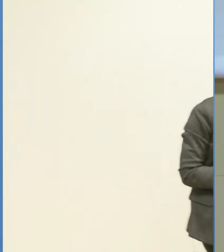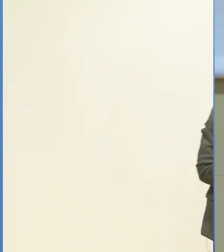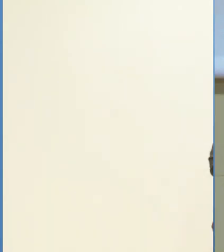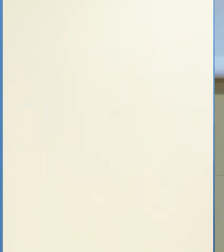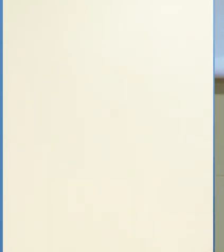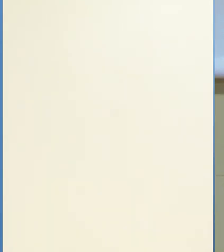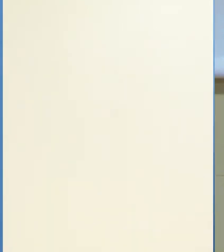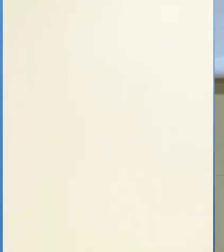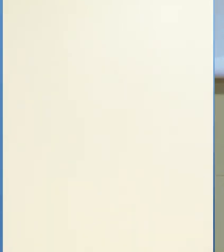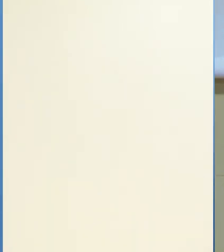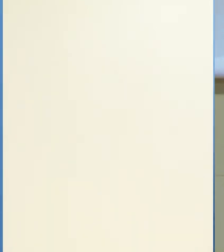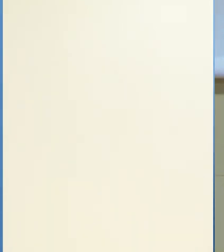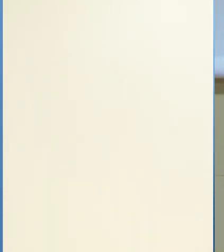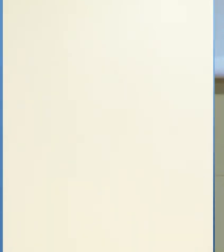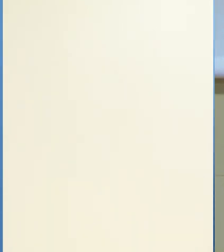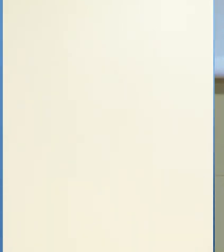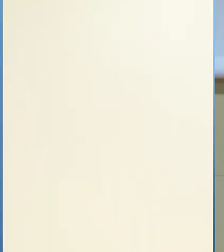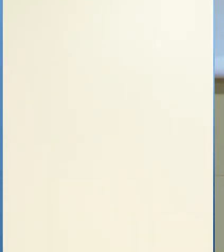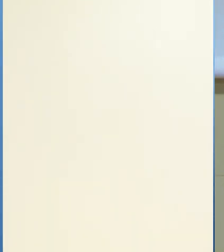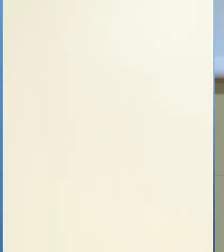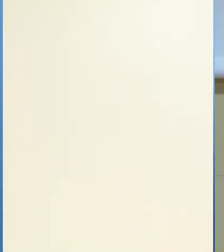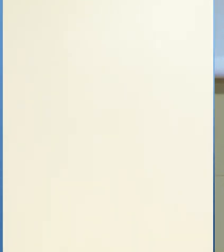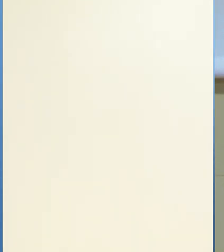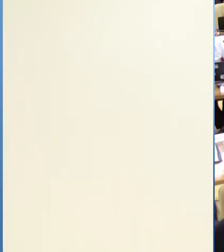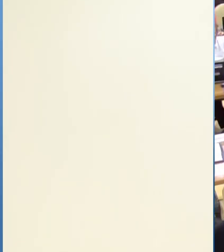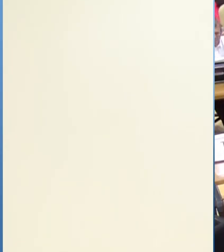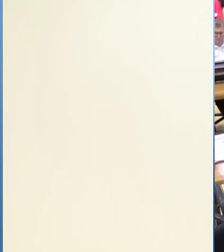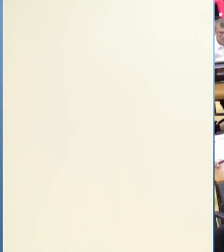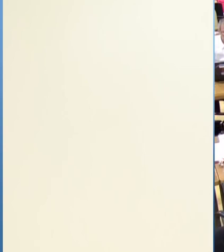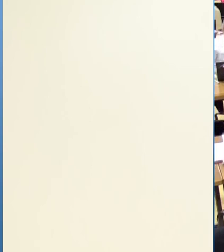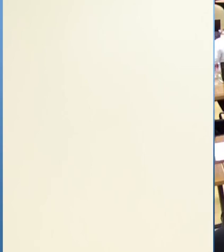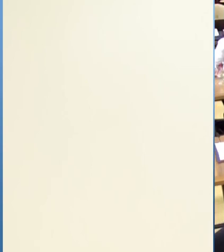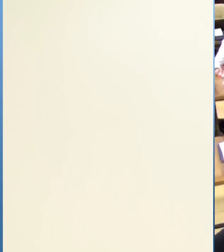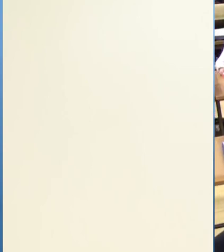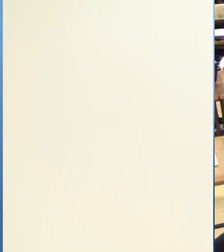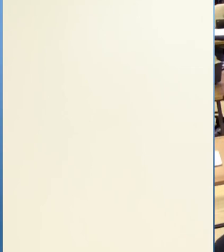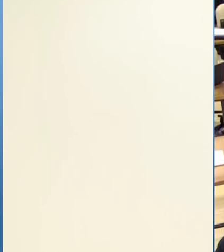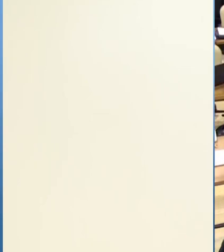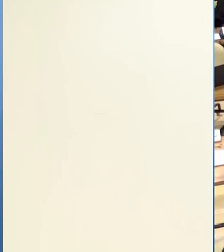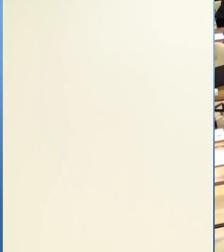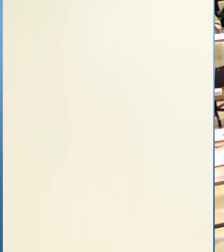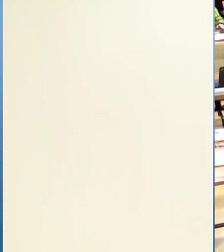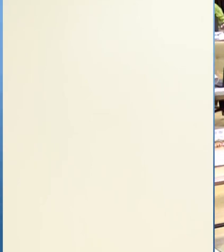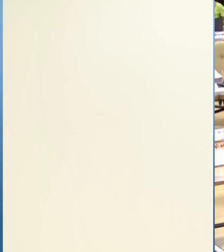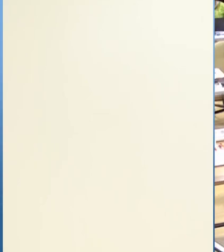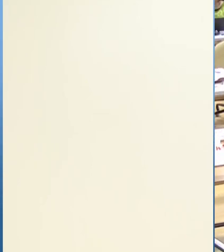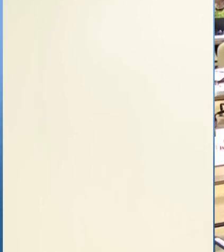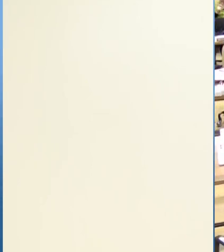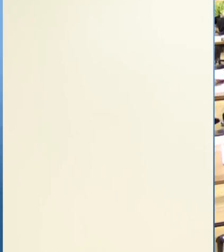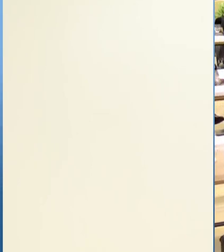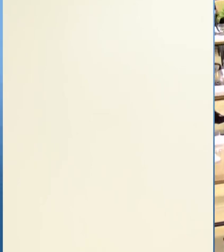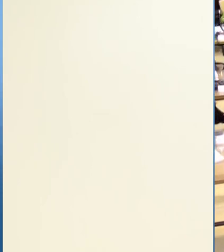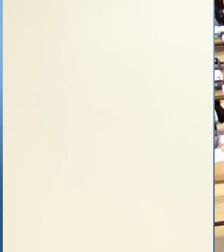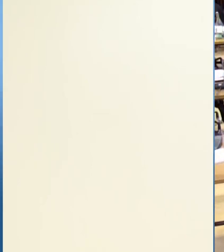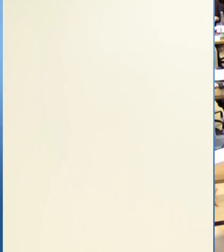pas de questions jamais aux voix qui ne prend pas part au vote qui s'abstient qui votent contre âgées qui